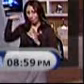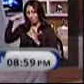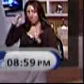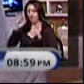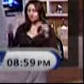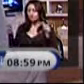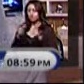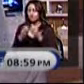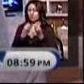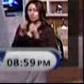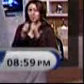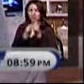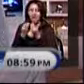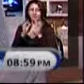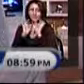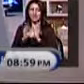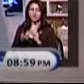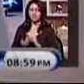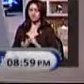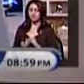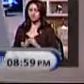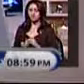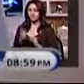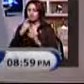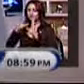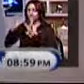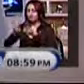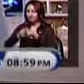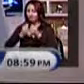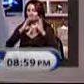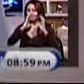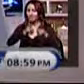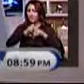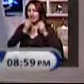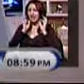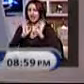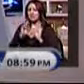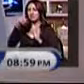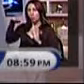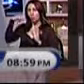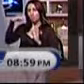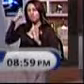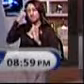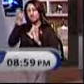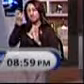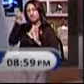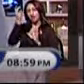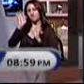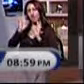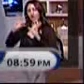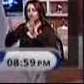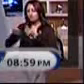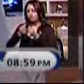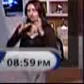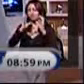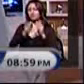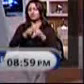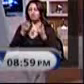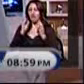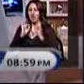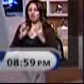مصري ويا استاذة؟ هل تعتقد ده لو كان حصل الاحتواء طبعا ليه؟ هو ايه المشكلة؟ هو انت جبت واحد